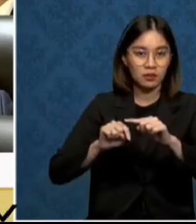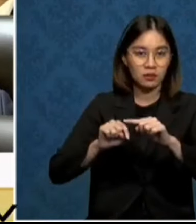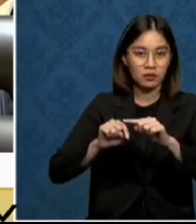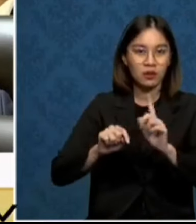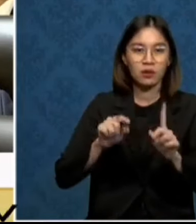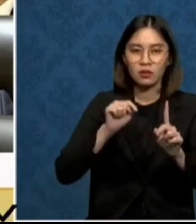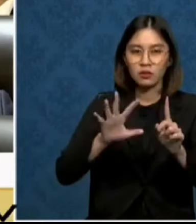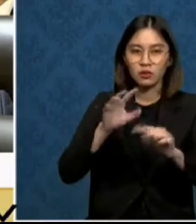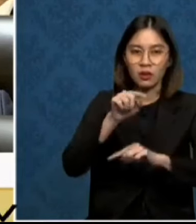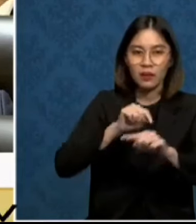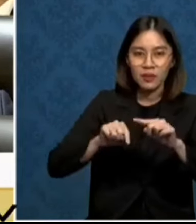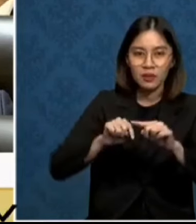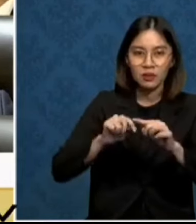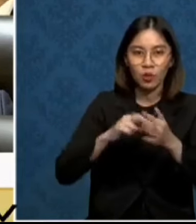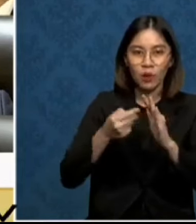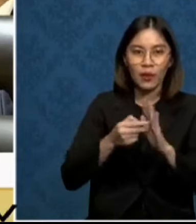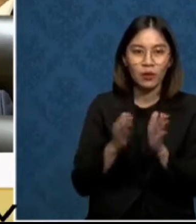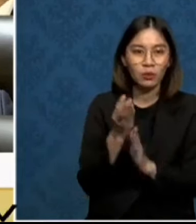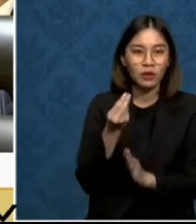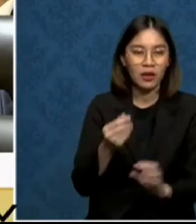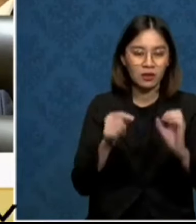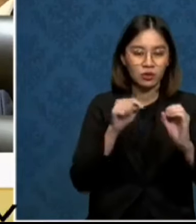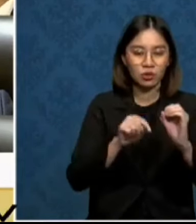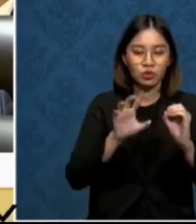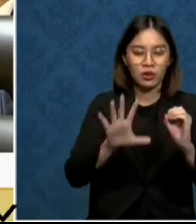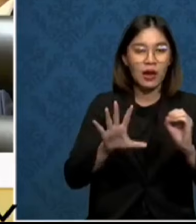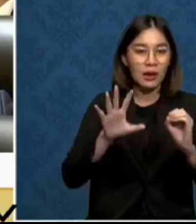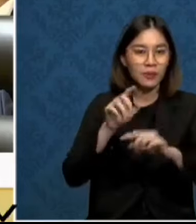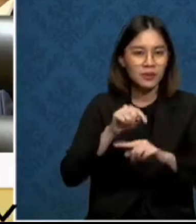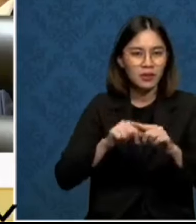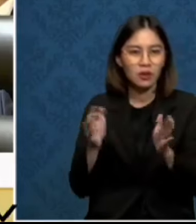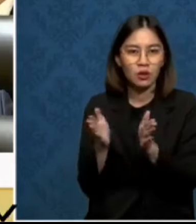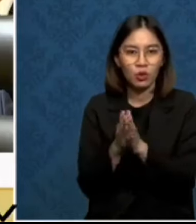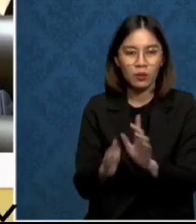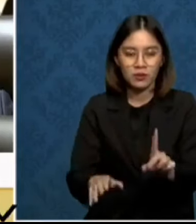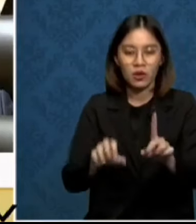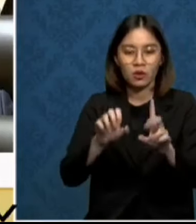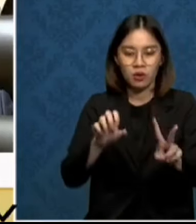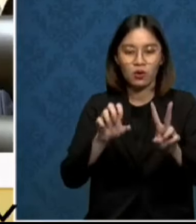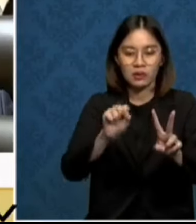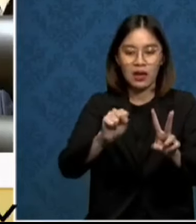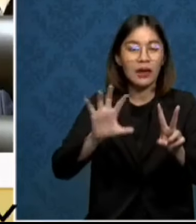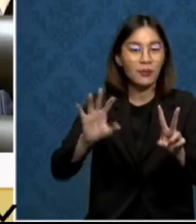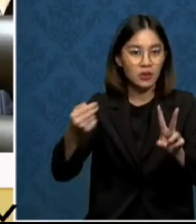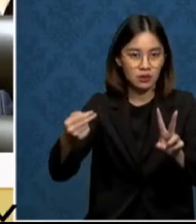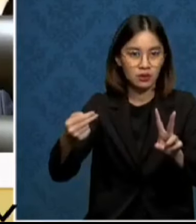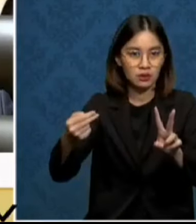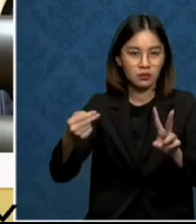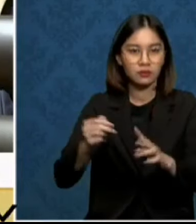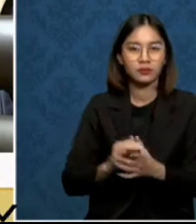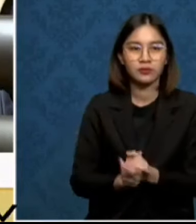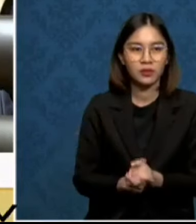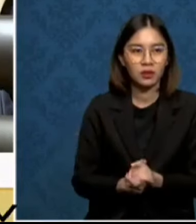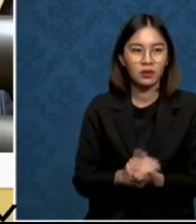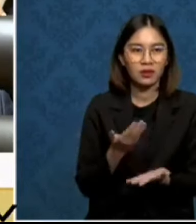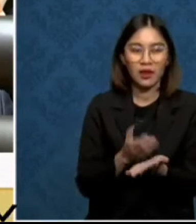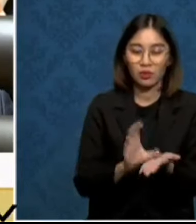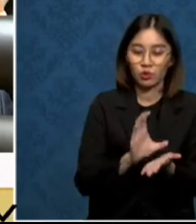1.5มันก็เท่าไหร่ล่ะครับ 0 .500,000ก็ได้สัก250,000ลงไป